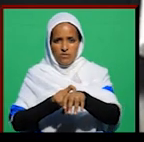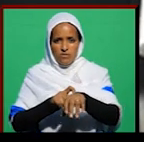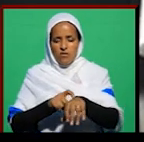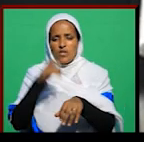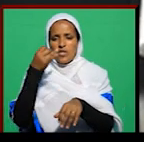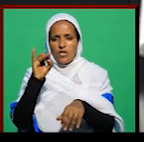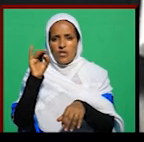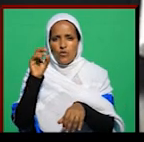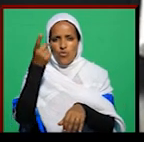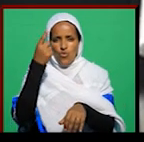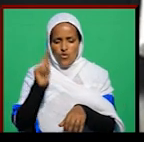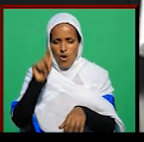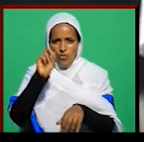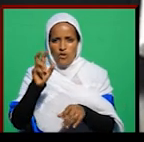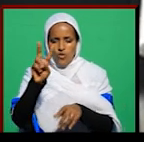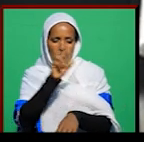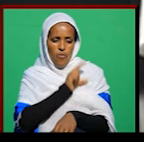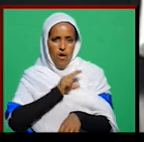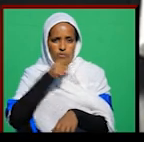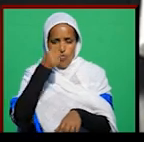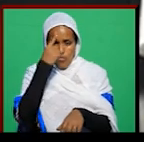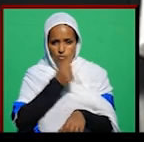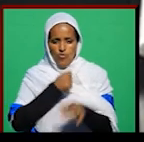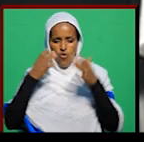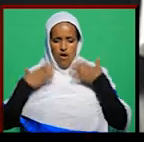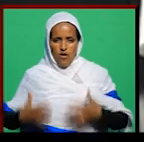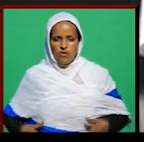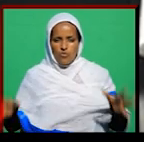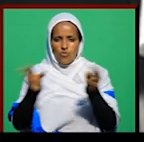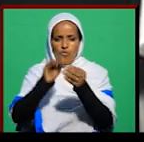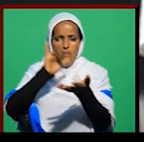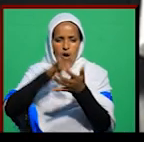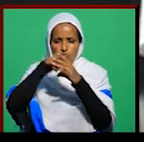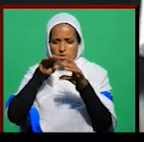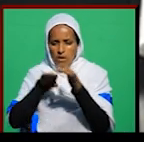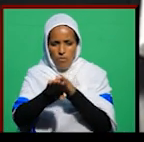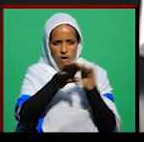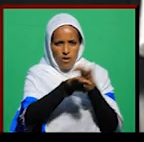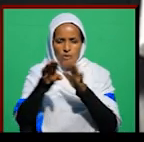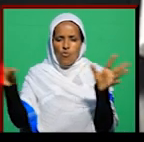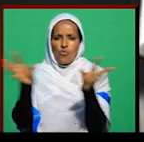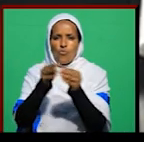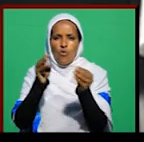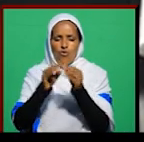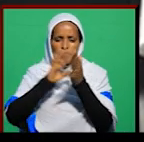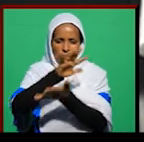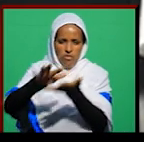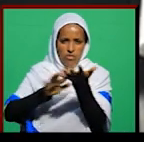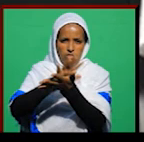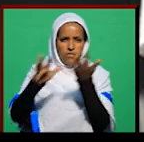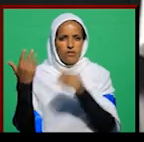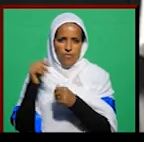ሰዓት መለካውያን ወይም ሊዮናውያን የምንላቸው እነዚህ ሁለት ባሕርይ ብለው የሚያምኑ አካላት በጉባኤው መካከል እየተቀላቀሉ